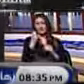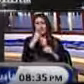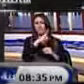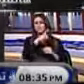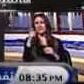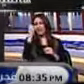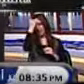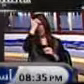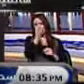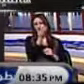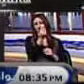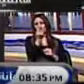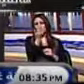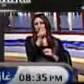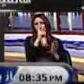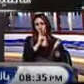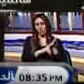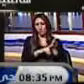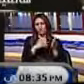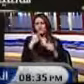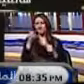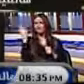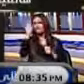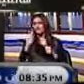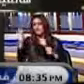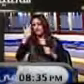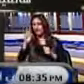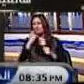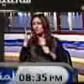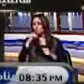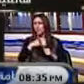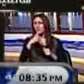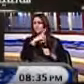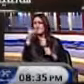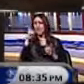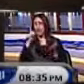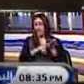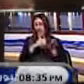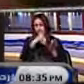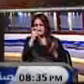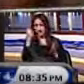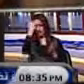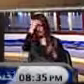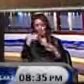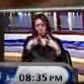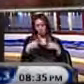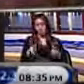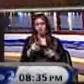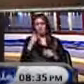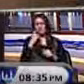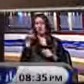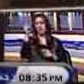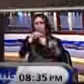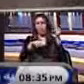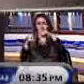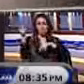100,000 وقالوا هنحدد المكان وكده، قلنا مفيش مشاكل بس نشوف البنت وكده. قعدوا يمطوحونا اكتر